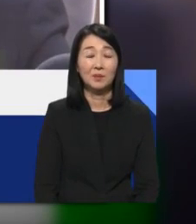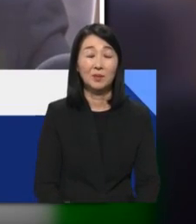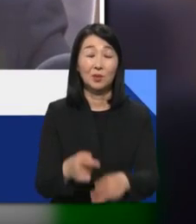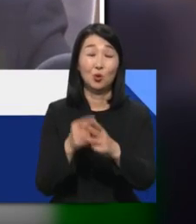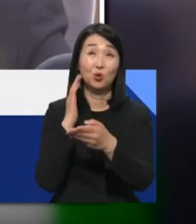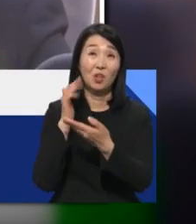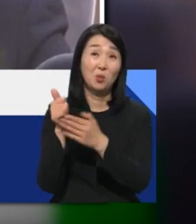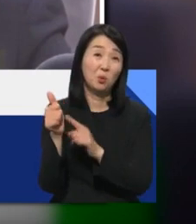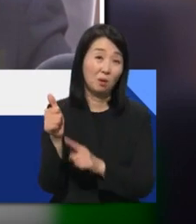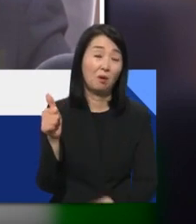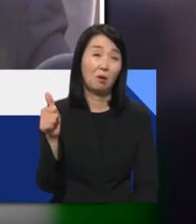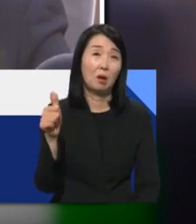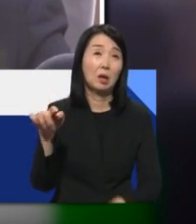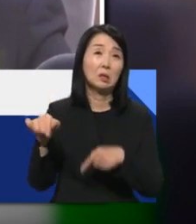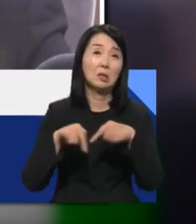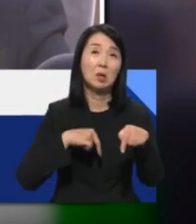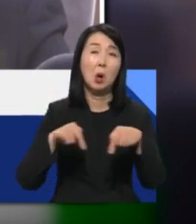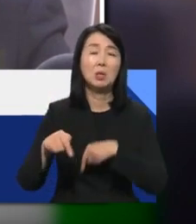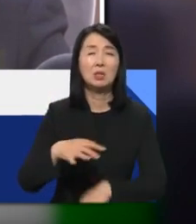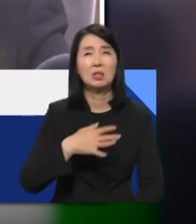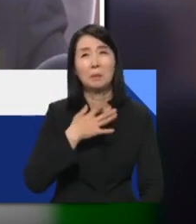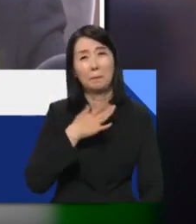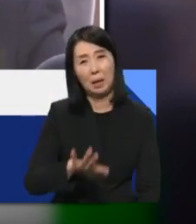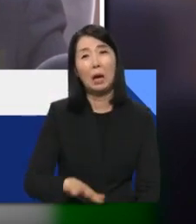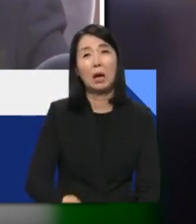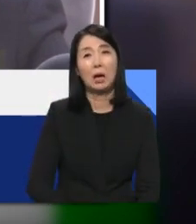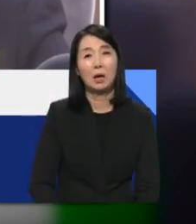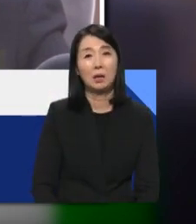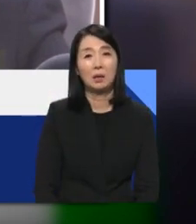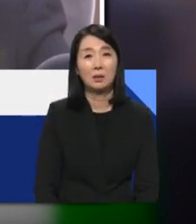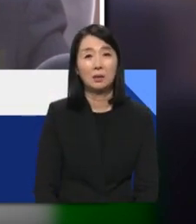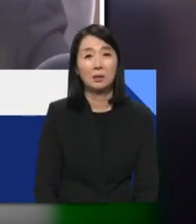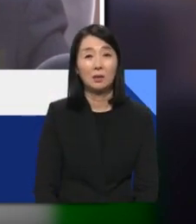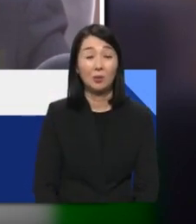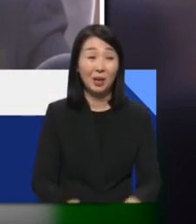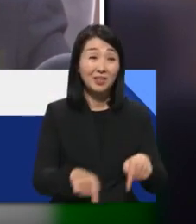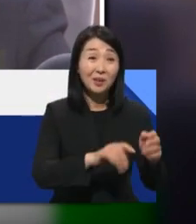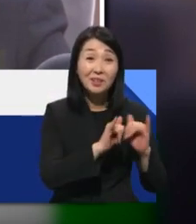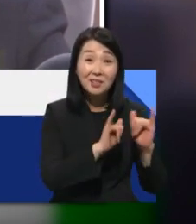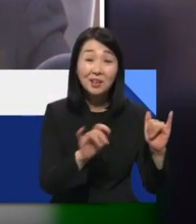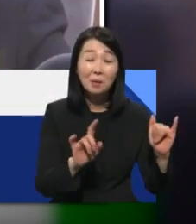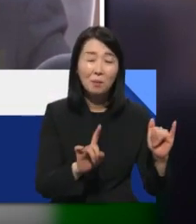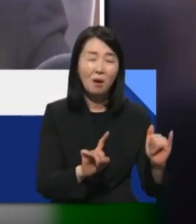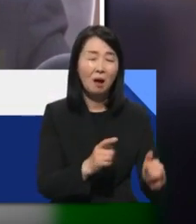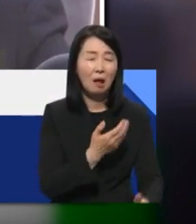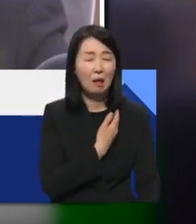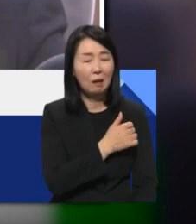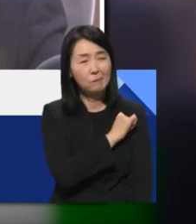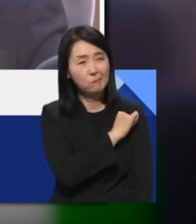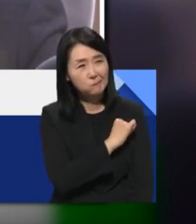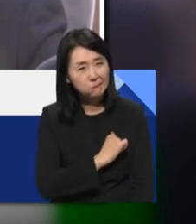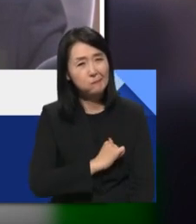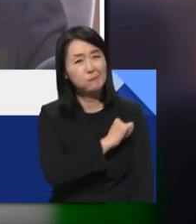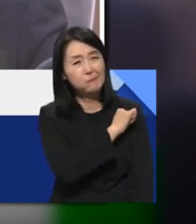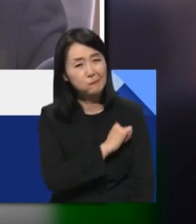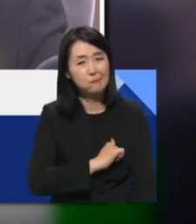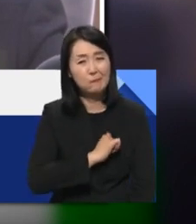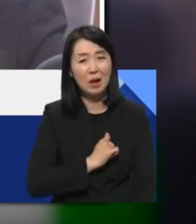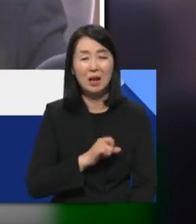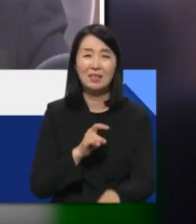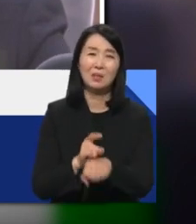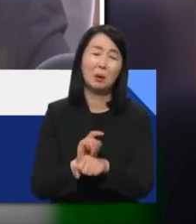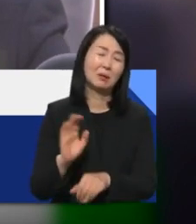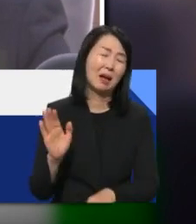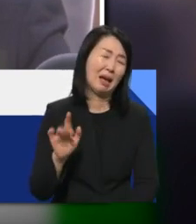대통령께서는 정치를 해보신 분이 아니에요 정치인들이 흔히 얘기는 너무 인내하고 창고는 이런 성격의